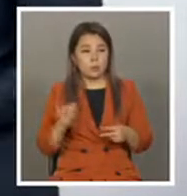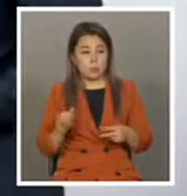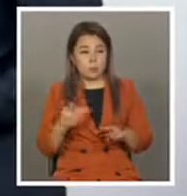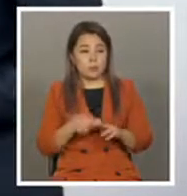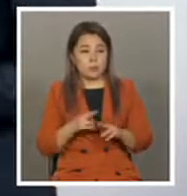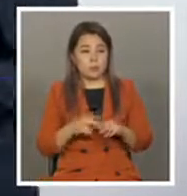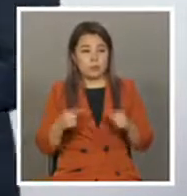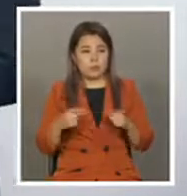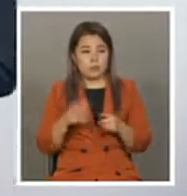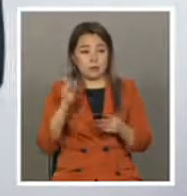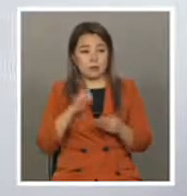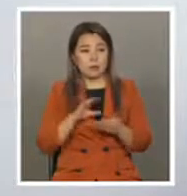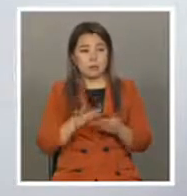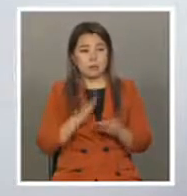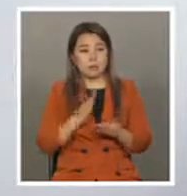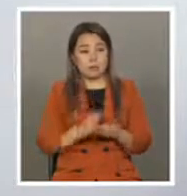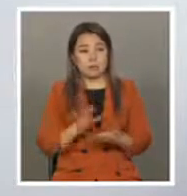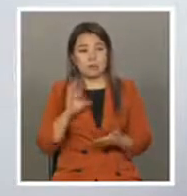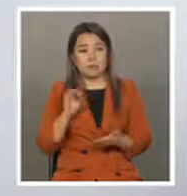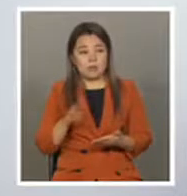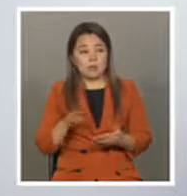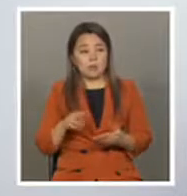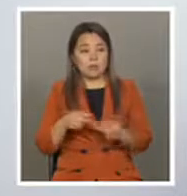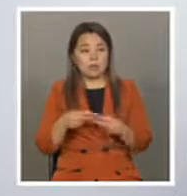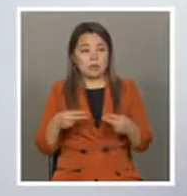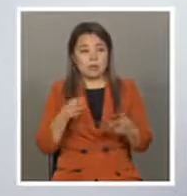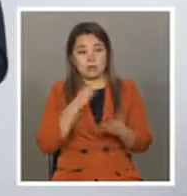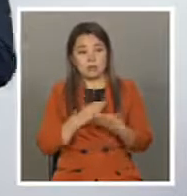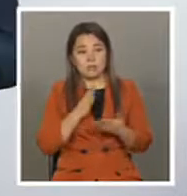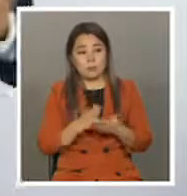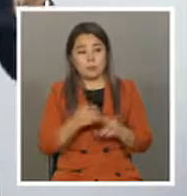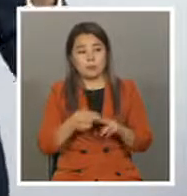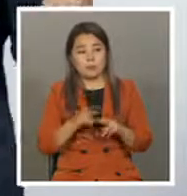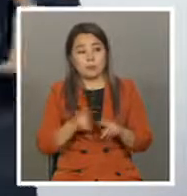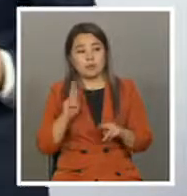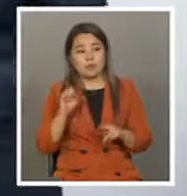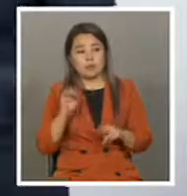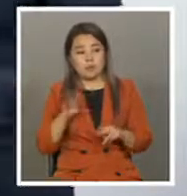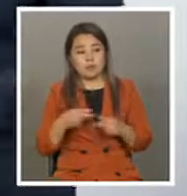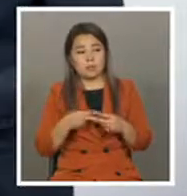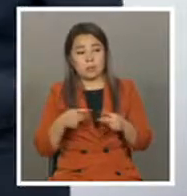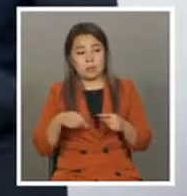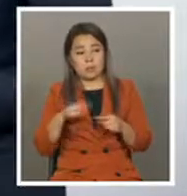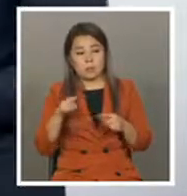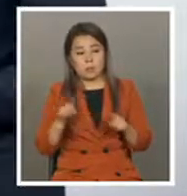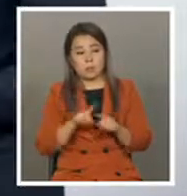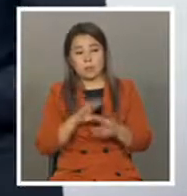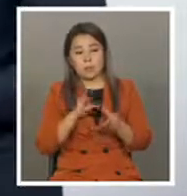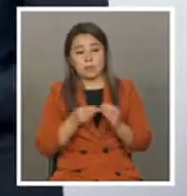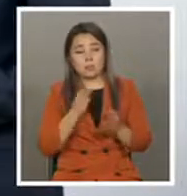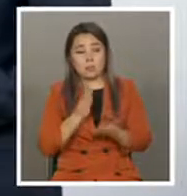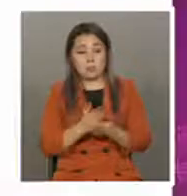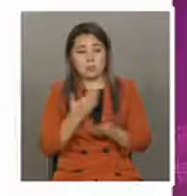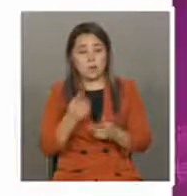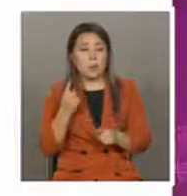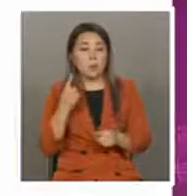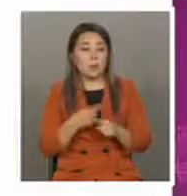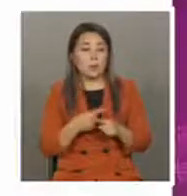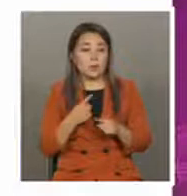сандар. Және де ВИЕ теоремасы бойынша бұл квадрат теңдеудің түбірлері бар болатын болса, олардың